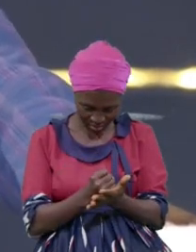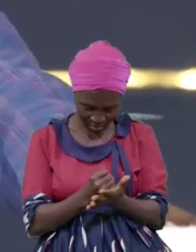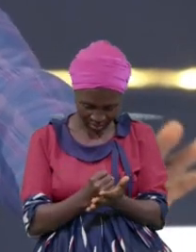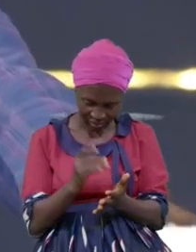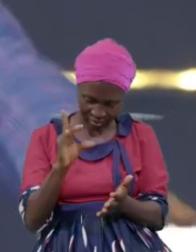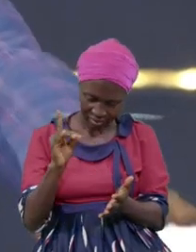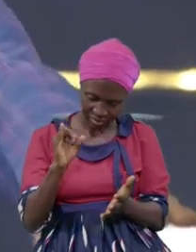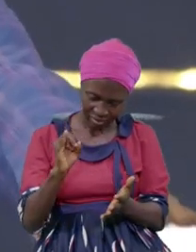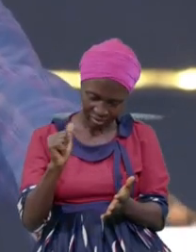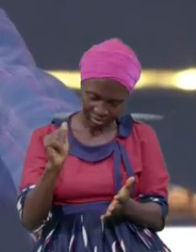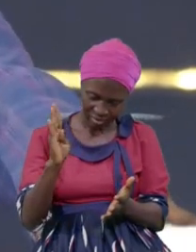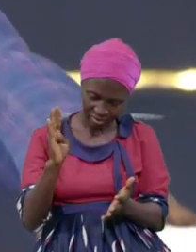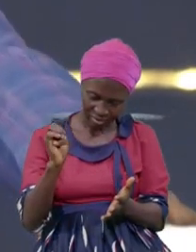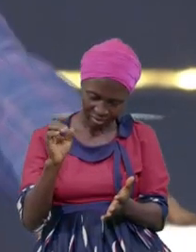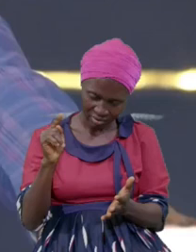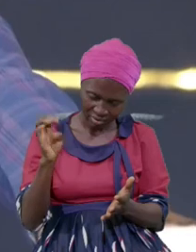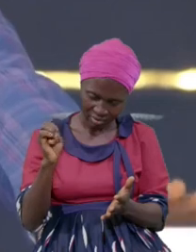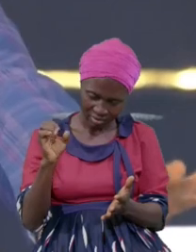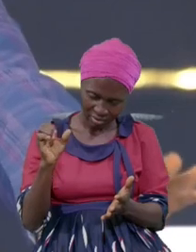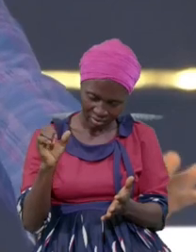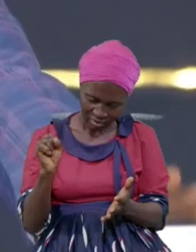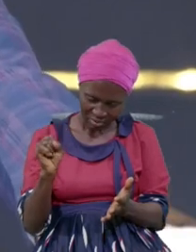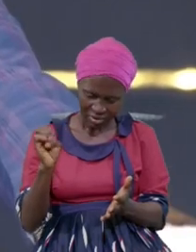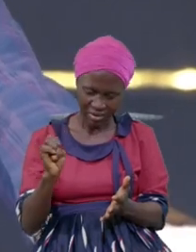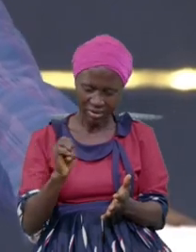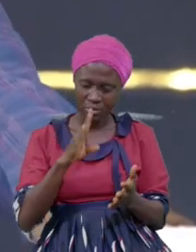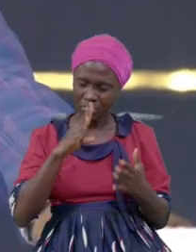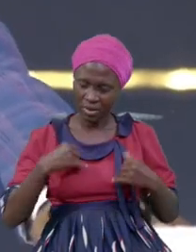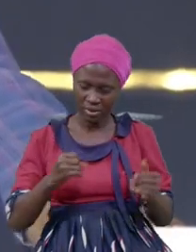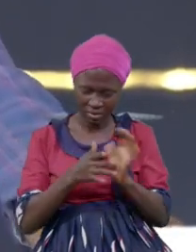Diabète, sois guéri au nom de Jésus.